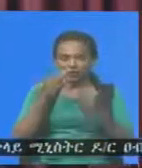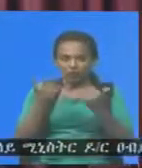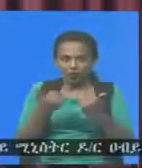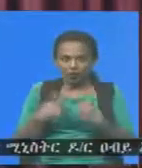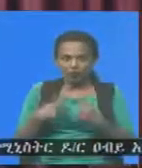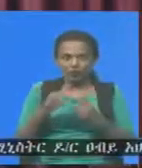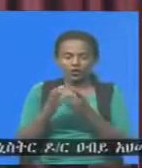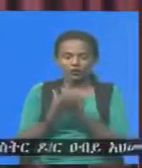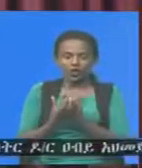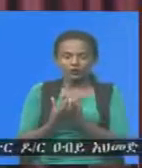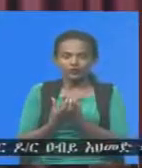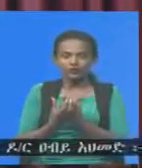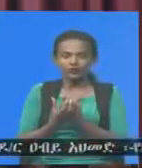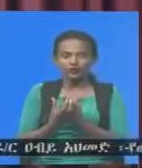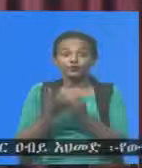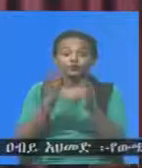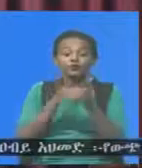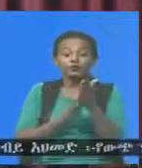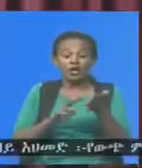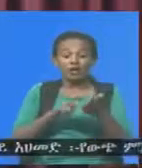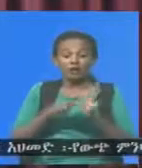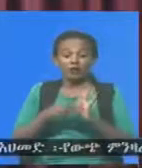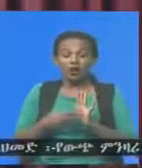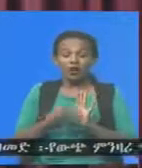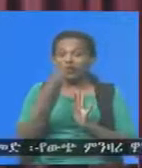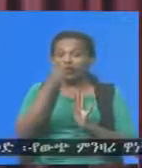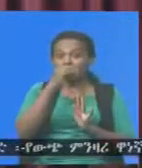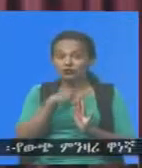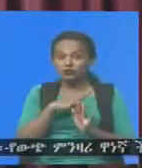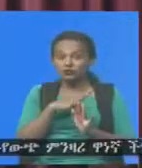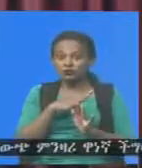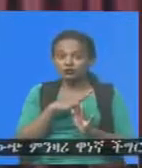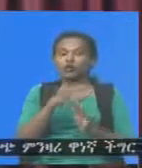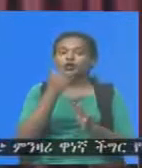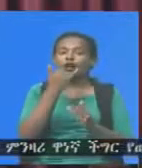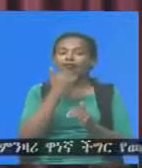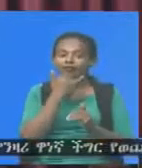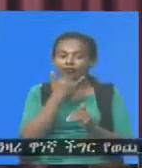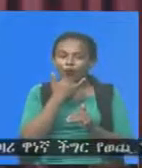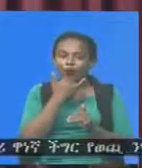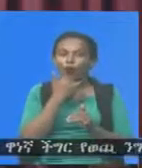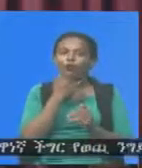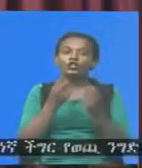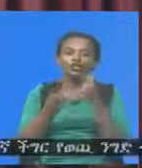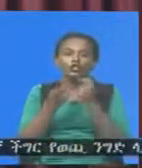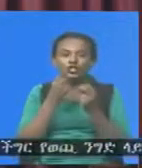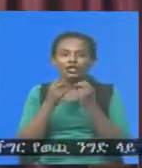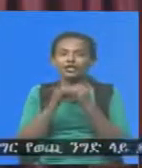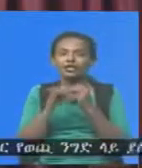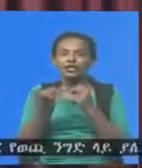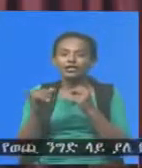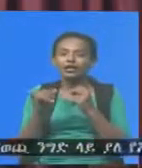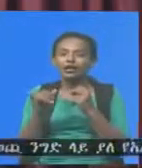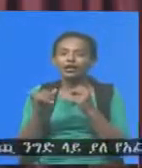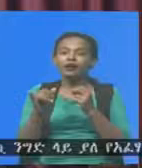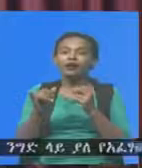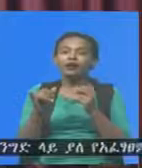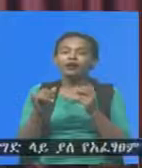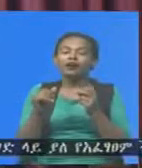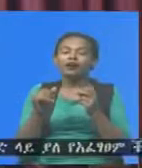ሁኔታ ምህረት ማለት አንድ ሰው ላጠፋው ወንጀል እንደ ሪከርድ አለመያዝ ማለት